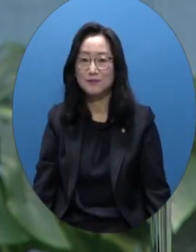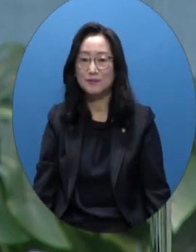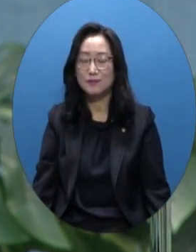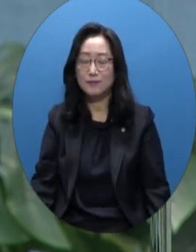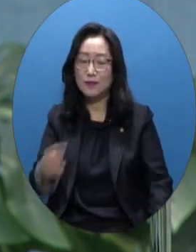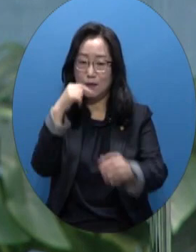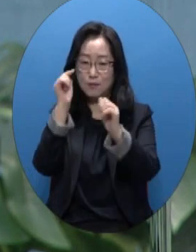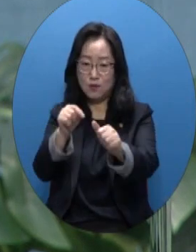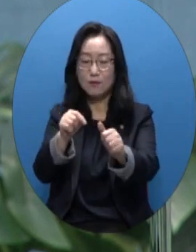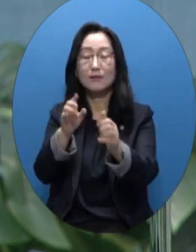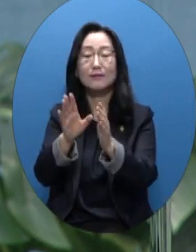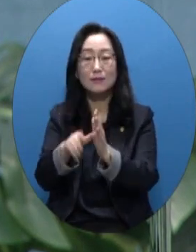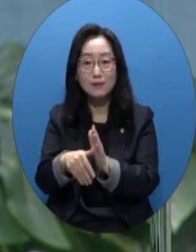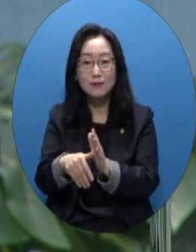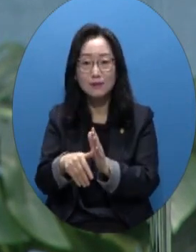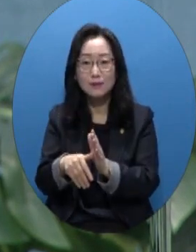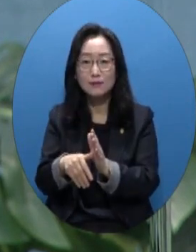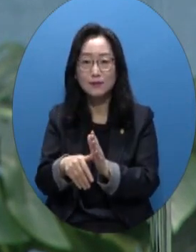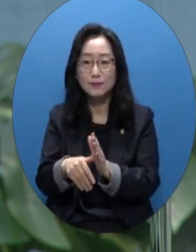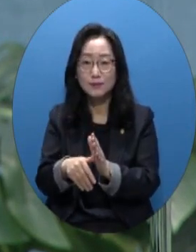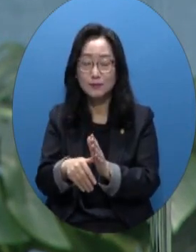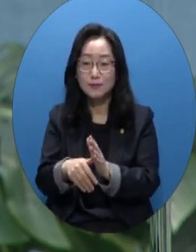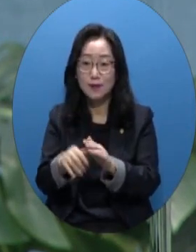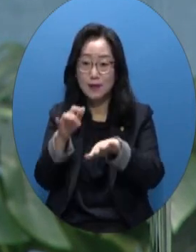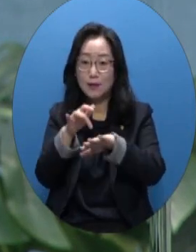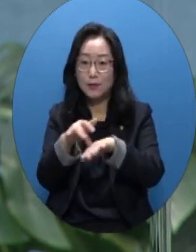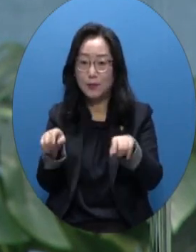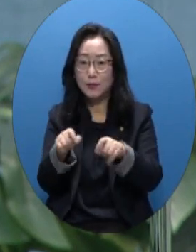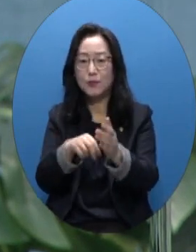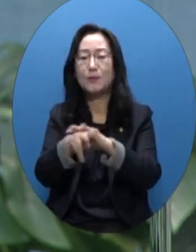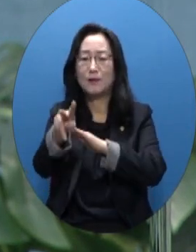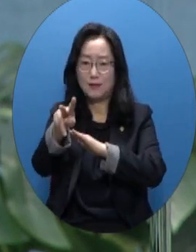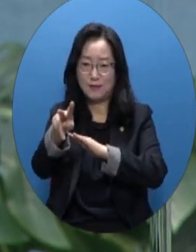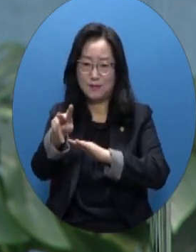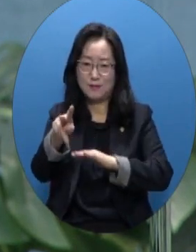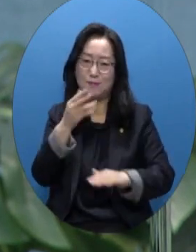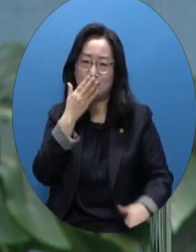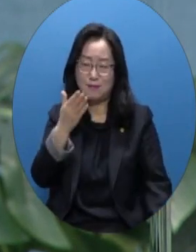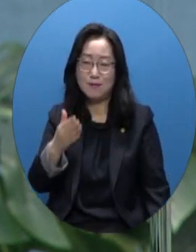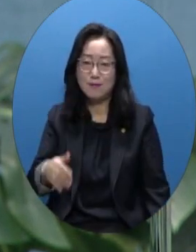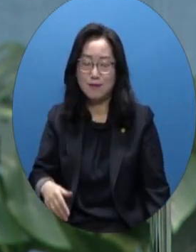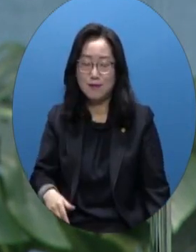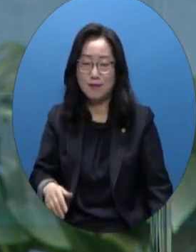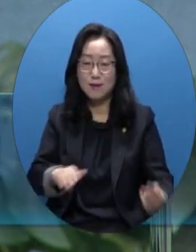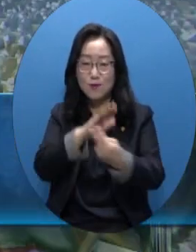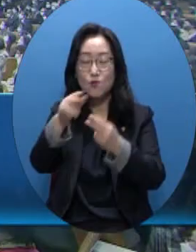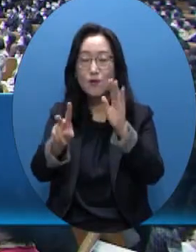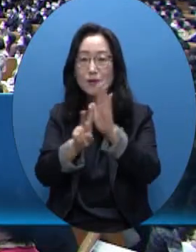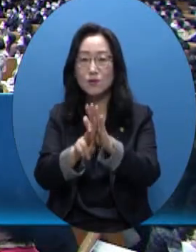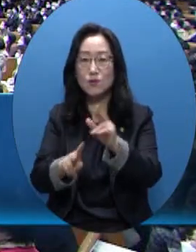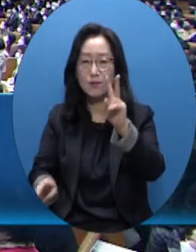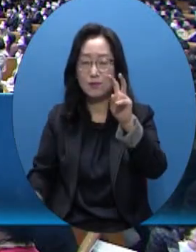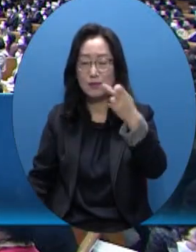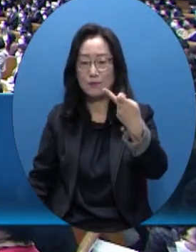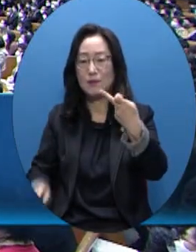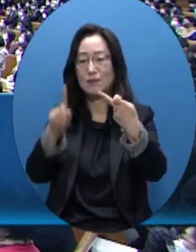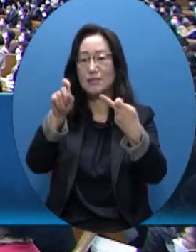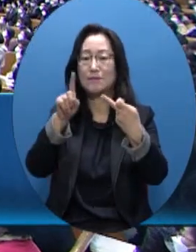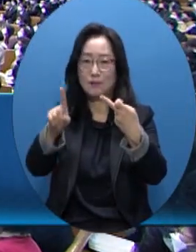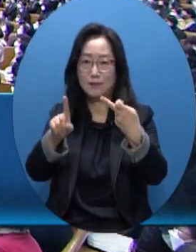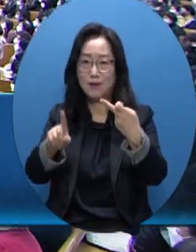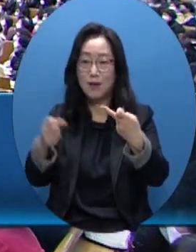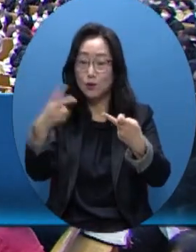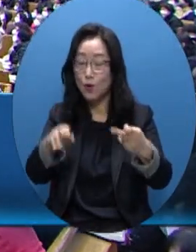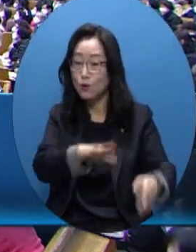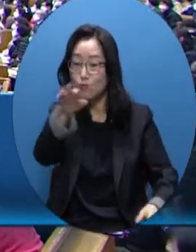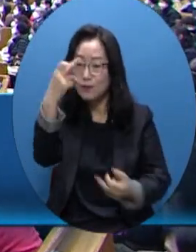명령할 때 흙에 뭐 컴 해봐서 물러가는 것입니다 요한계시록 12장 11 자리에 왔던 말씀이 나옵니다 또